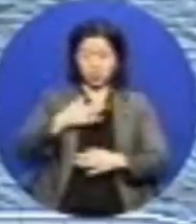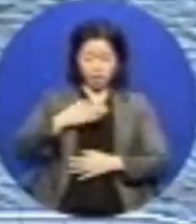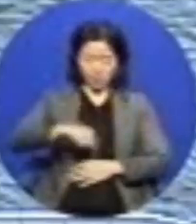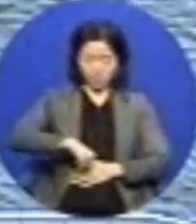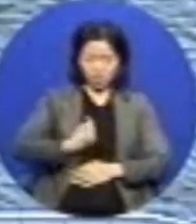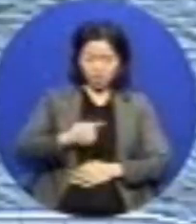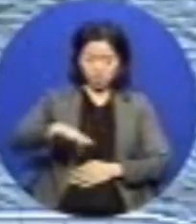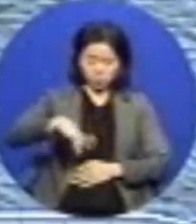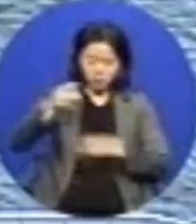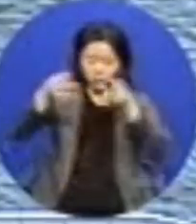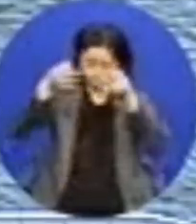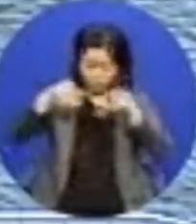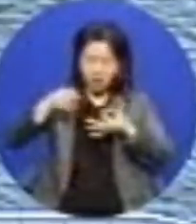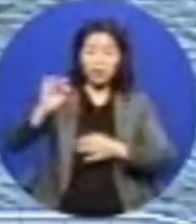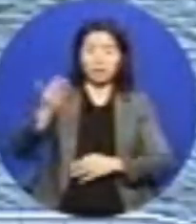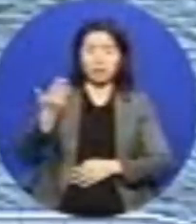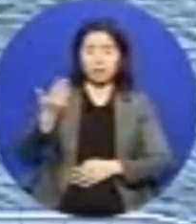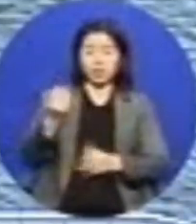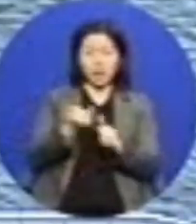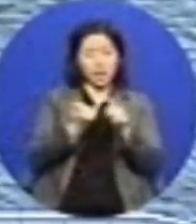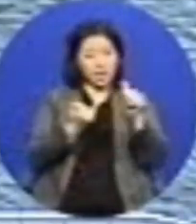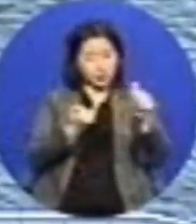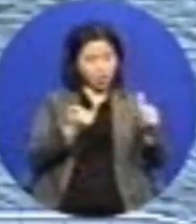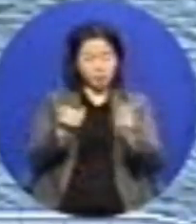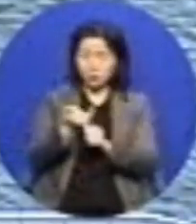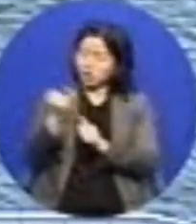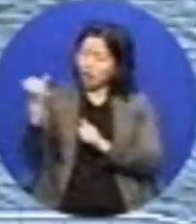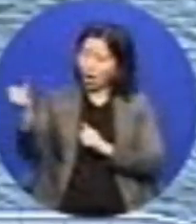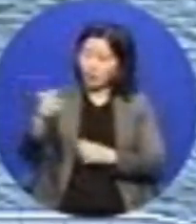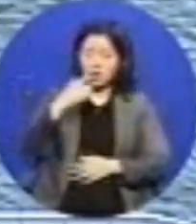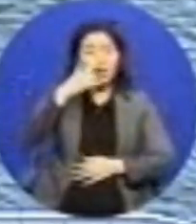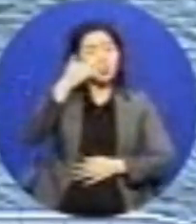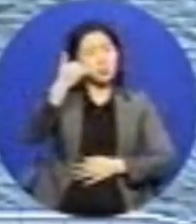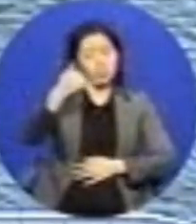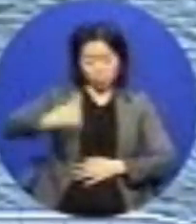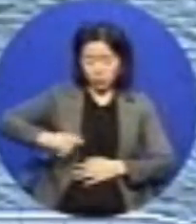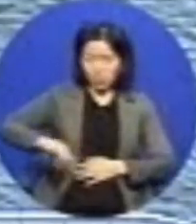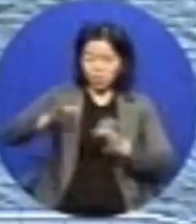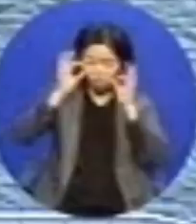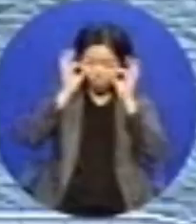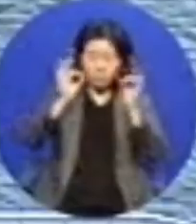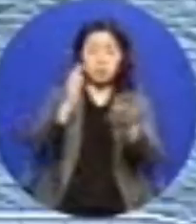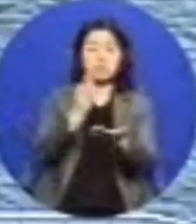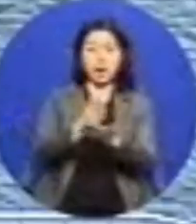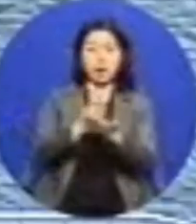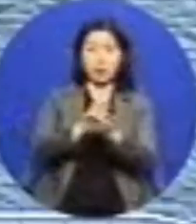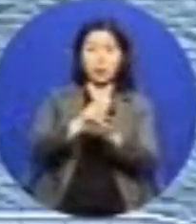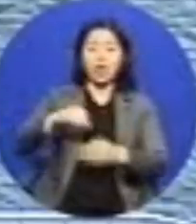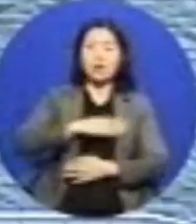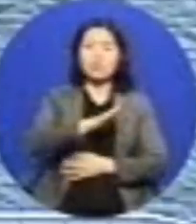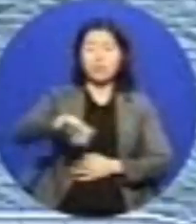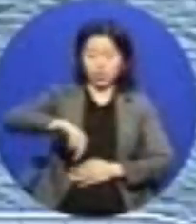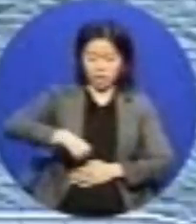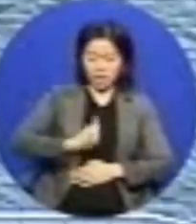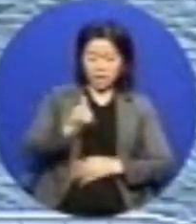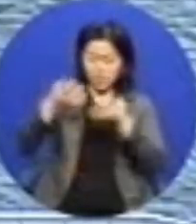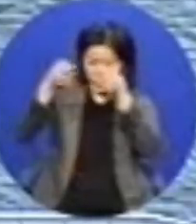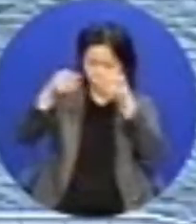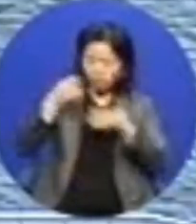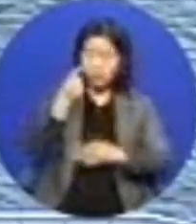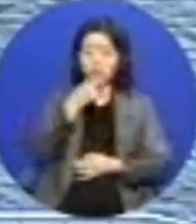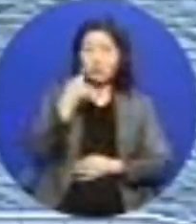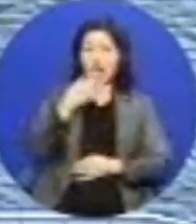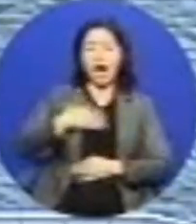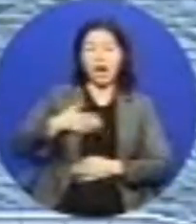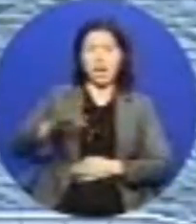줄 알아야 됩니다 남편 아내를 보고 부모 자녀를 보지 말고 여러분을 볼 줄 알아야 돼요